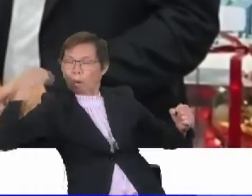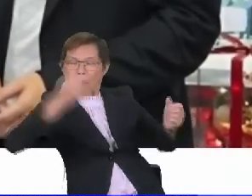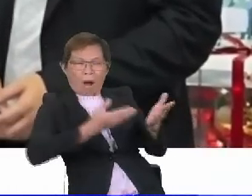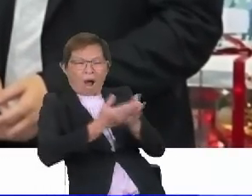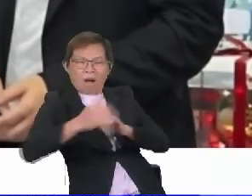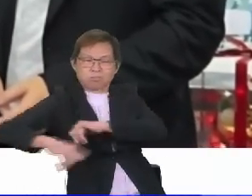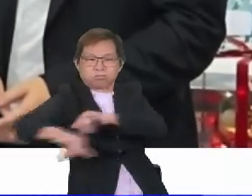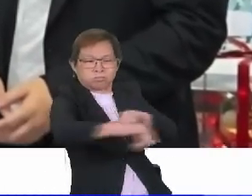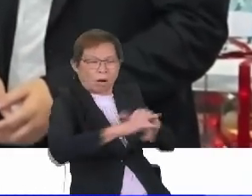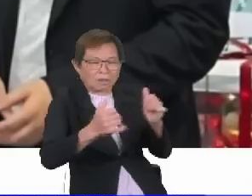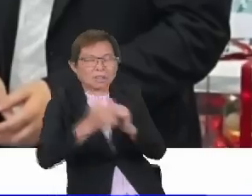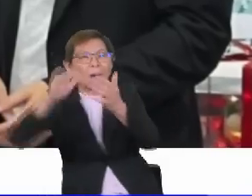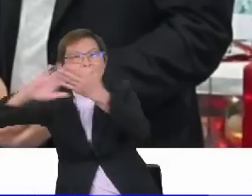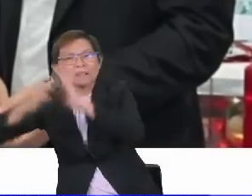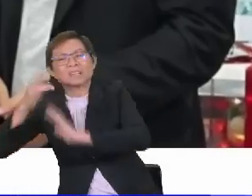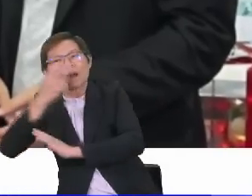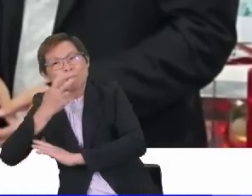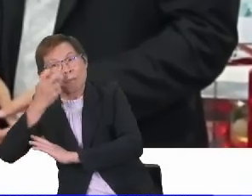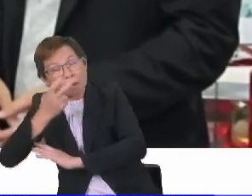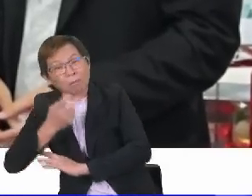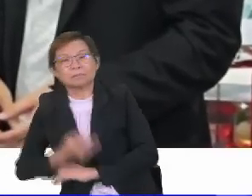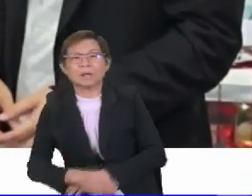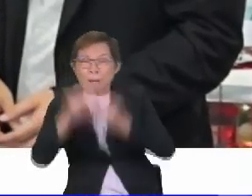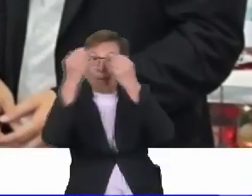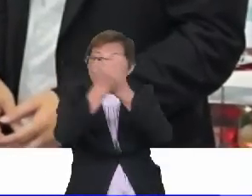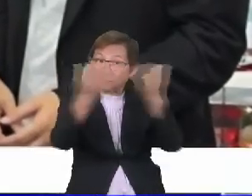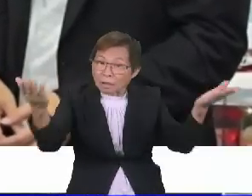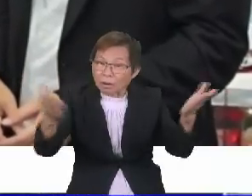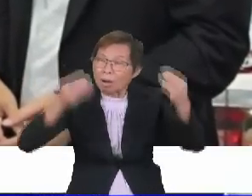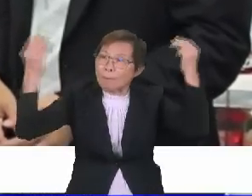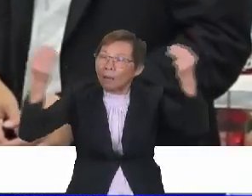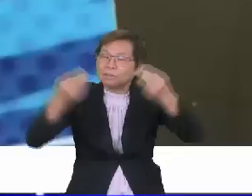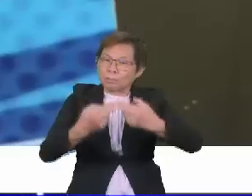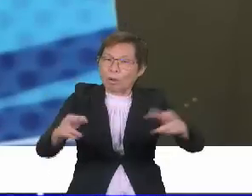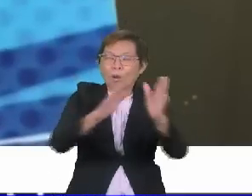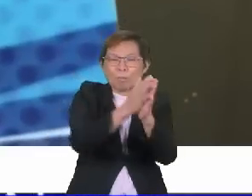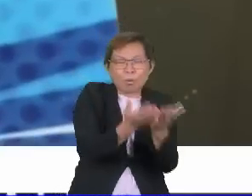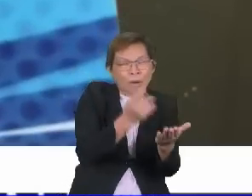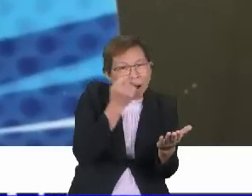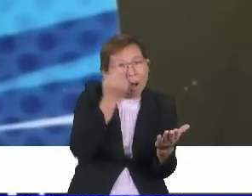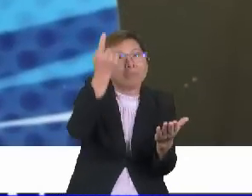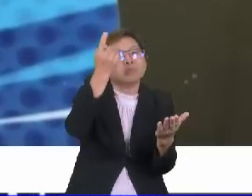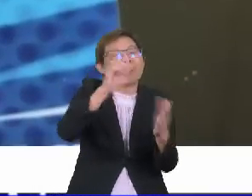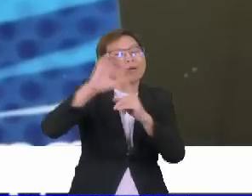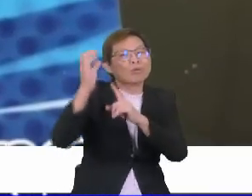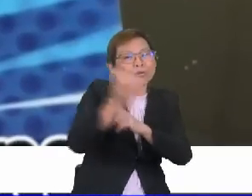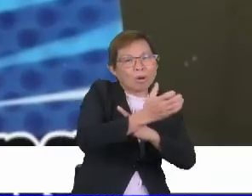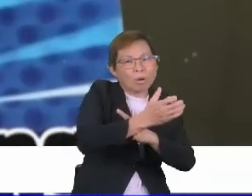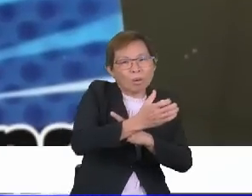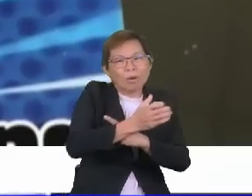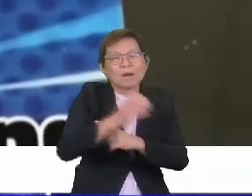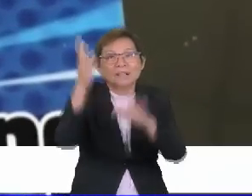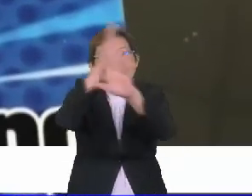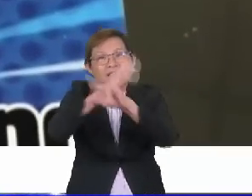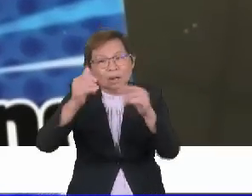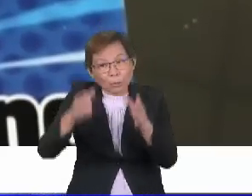hak samarata dengan masyarakat lain beliau memberitahu demikian dalam majelis peresmian buku understanding Dev culture